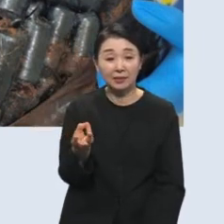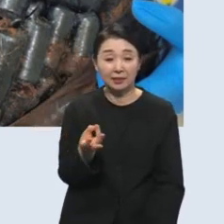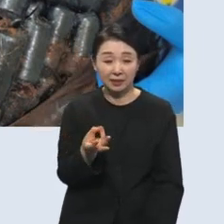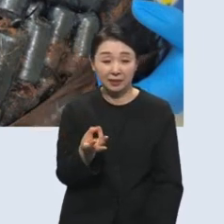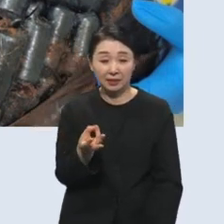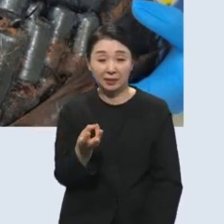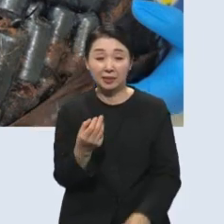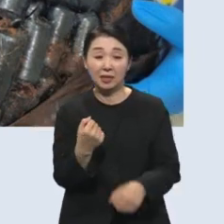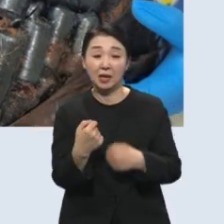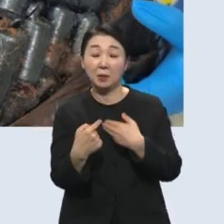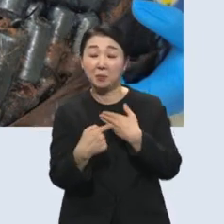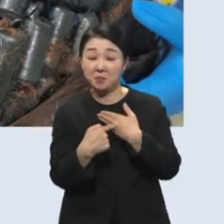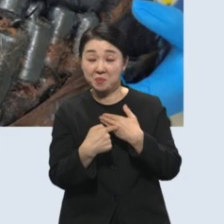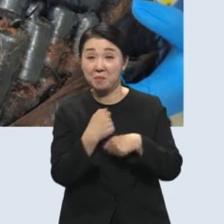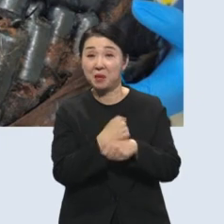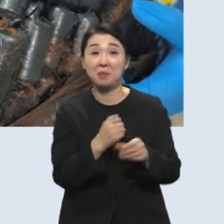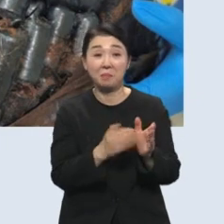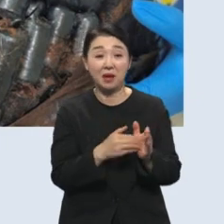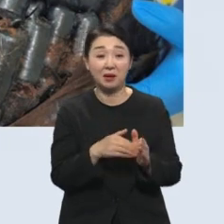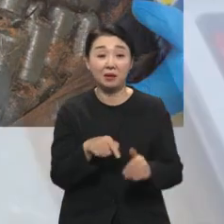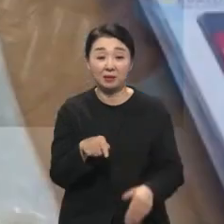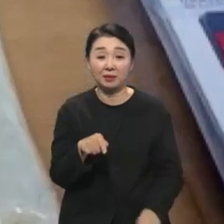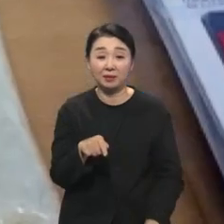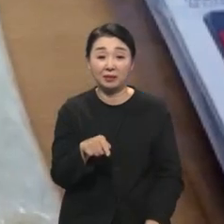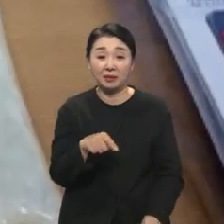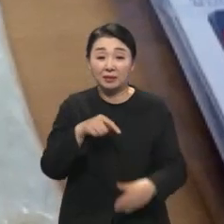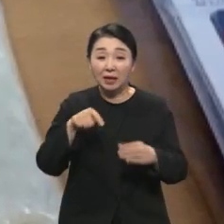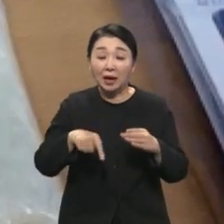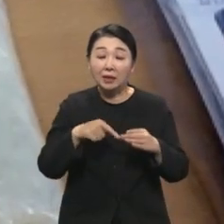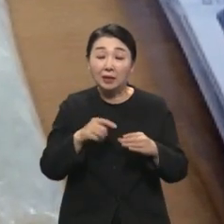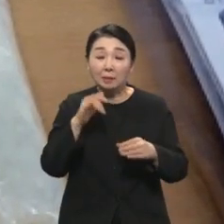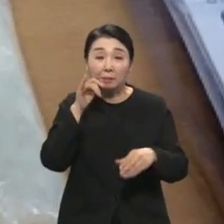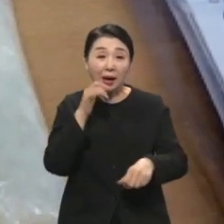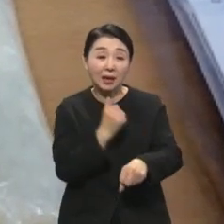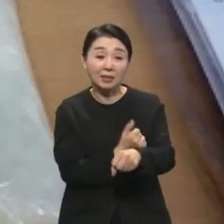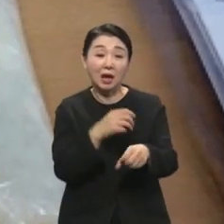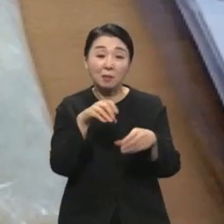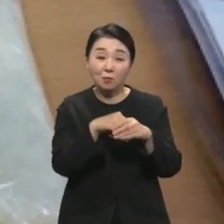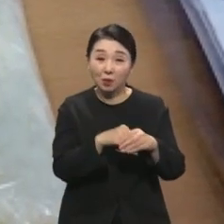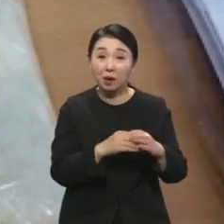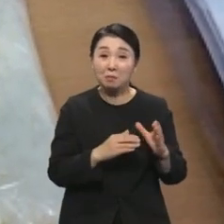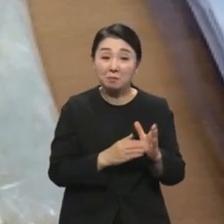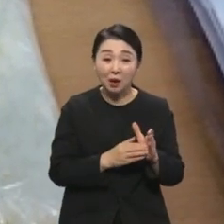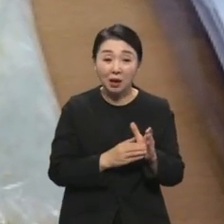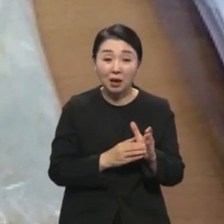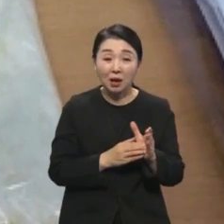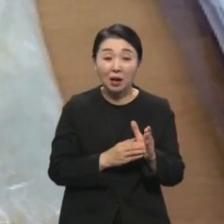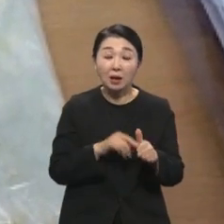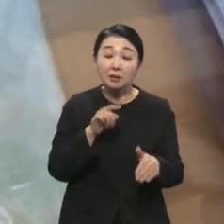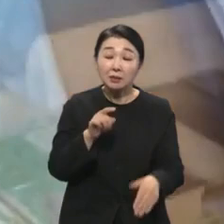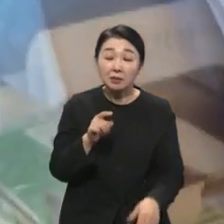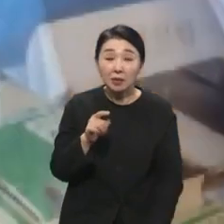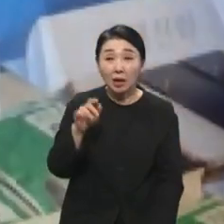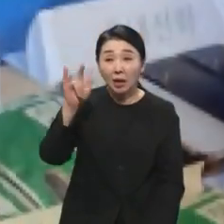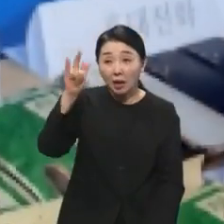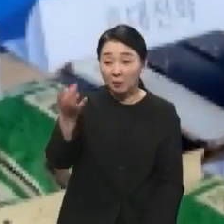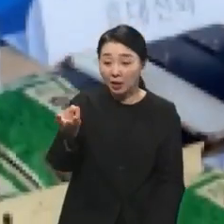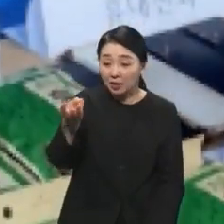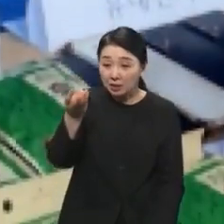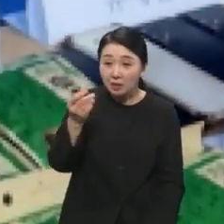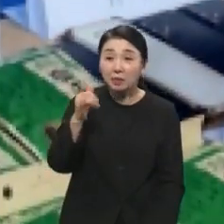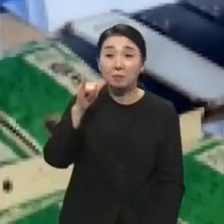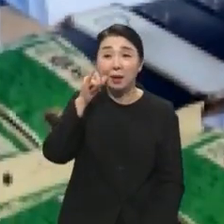해서 그 유명한 브랜드의 그 해바라기 씨죠 그런데 그 안에 그 마약을 이렇게 넣게 되면 사실은 이게 해바 아기인지 아니면 그냥 마인지